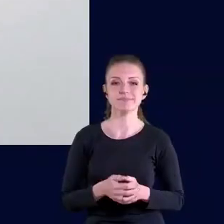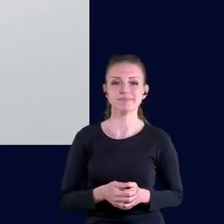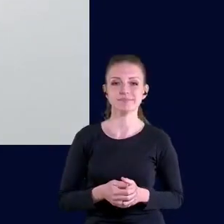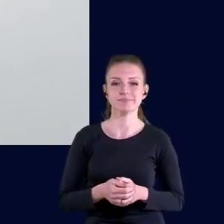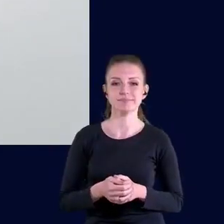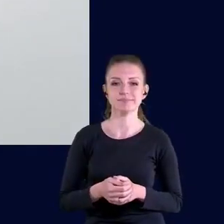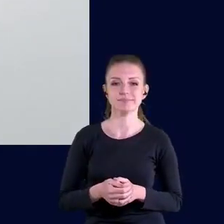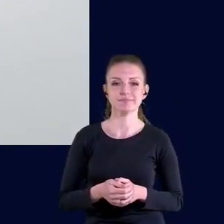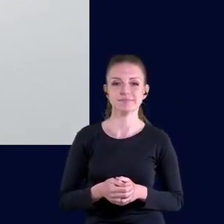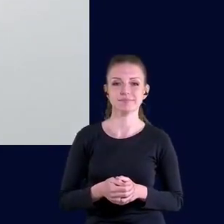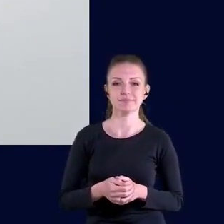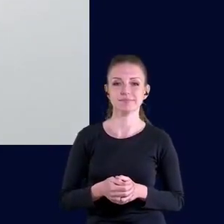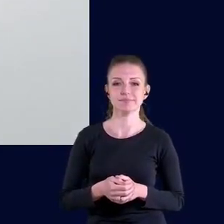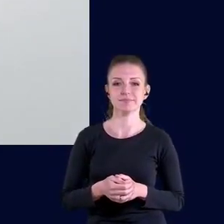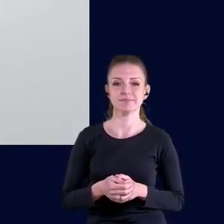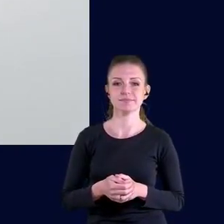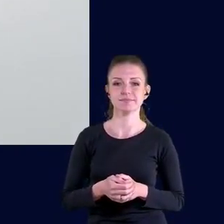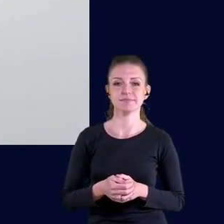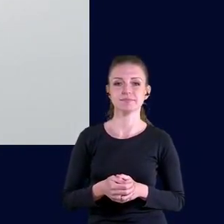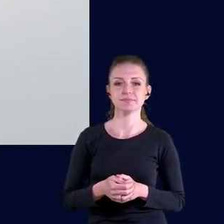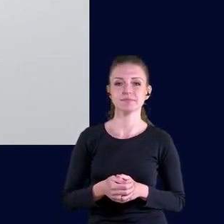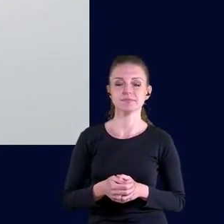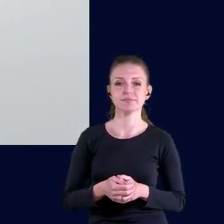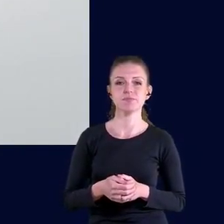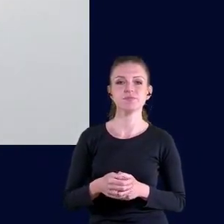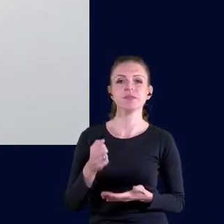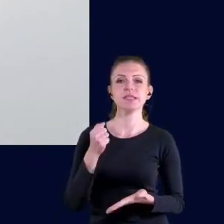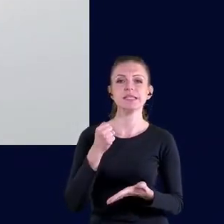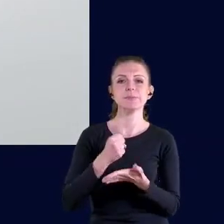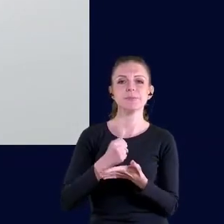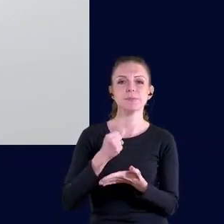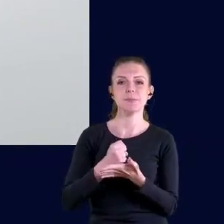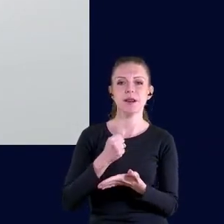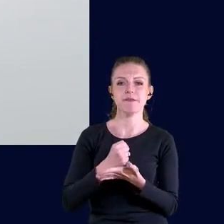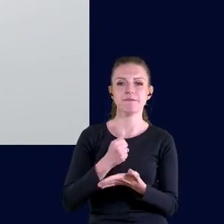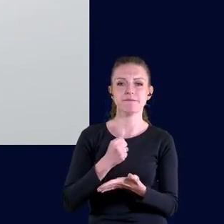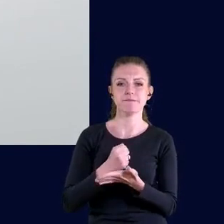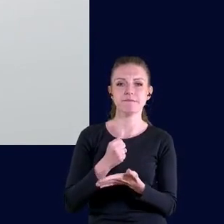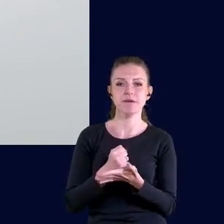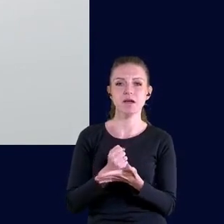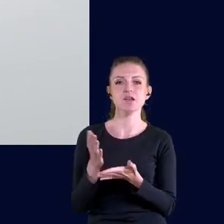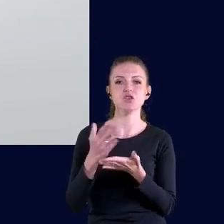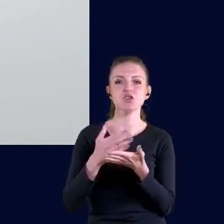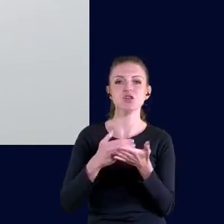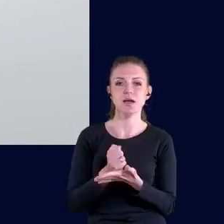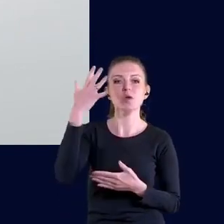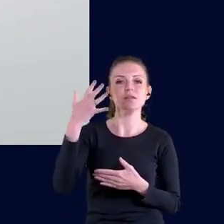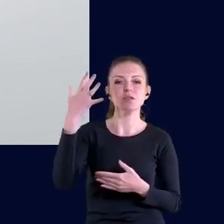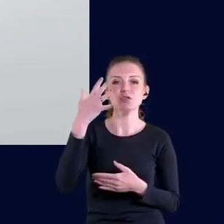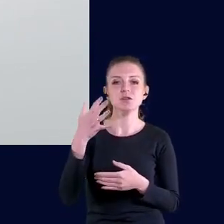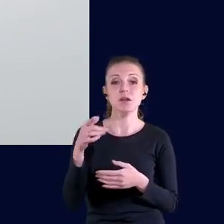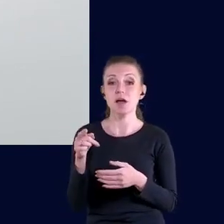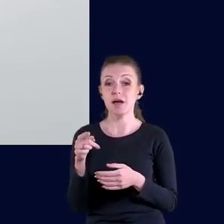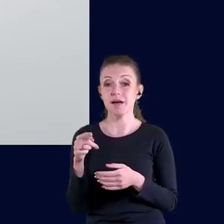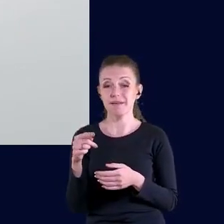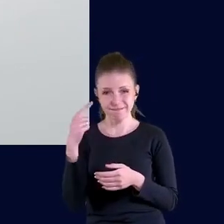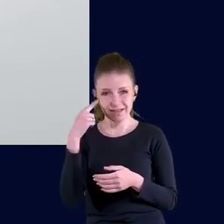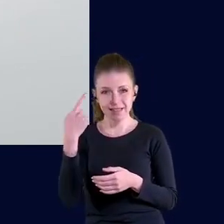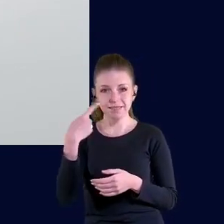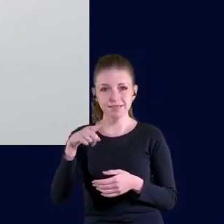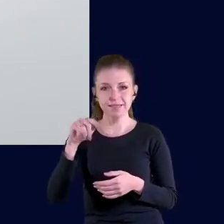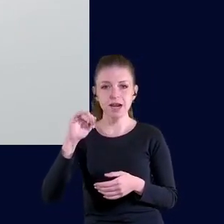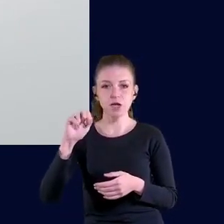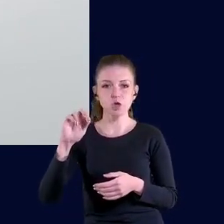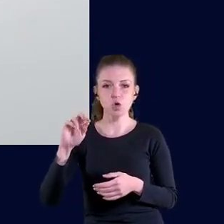losslessinside.com A jak wygląda kwestia omówienia tej części teoretycznej jeżeli chodzi o w której